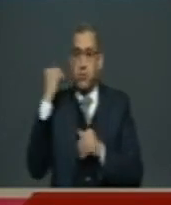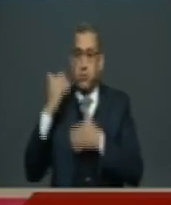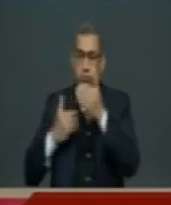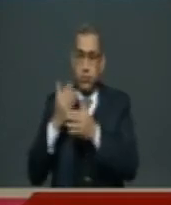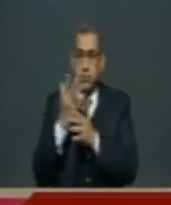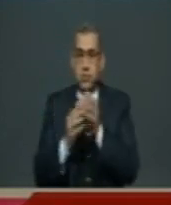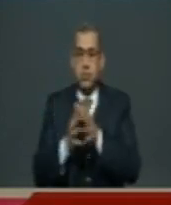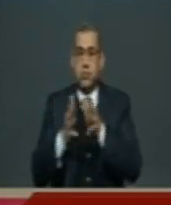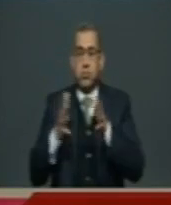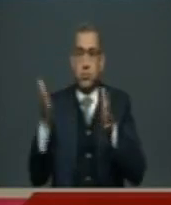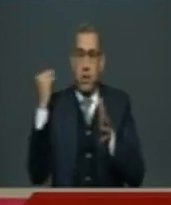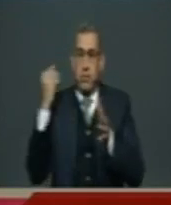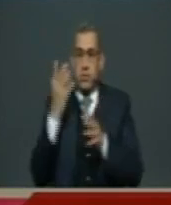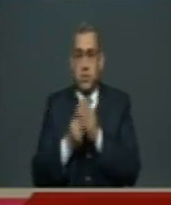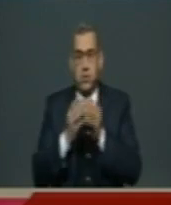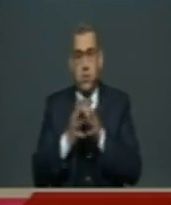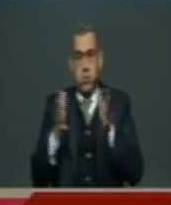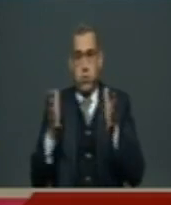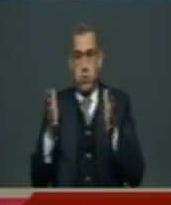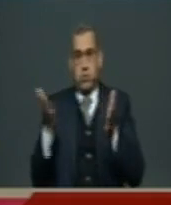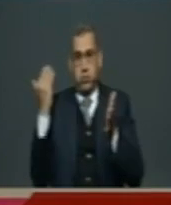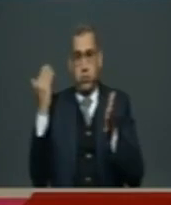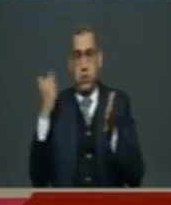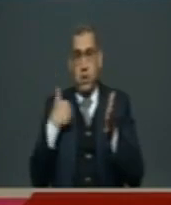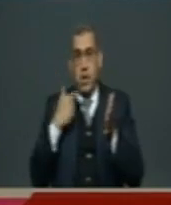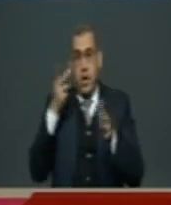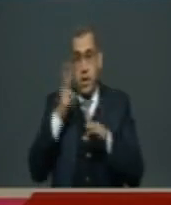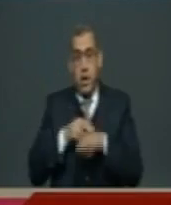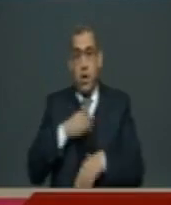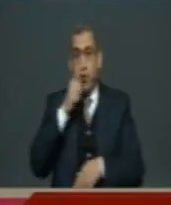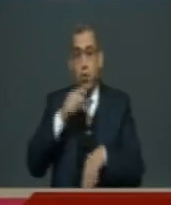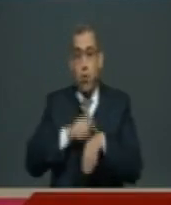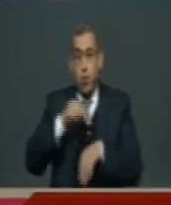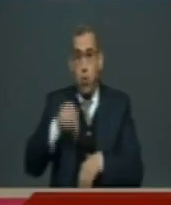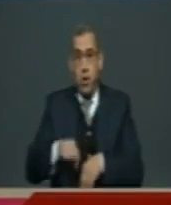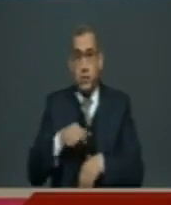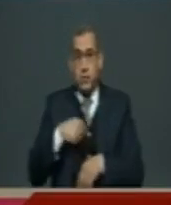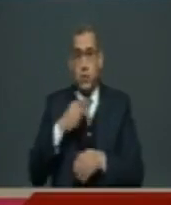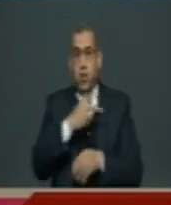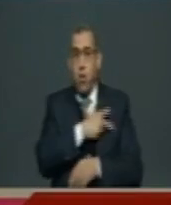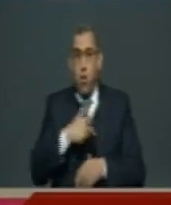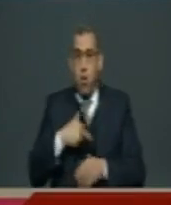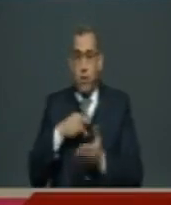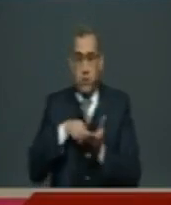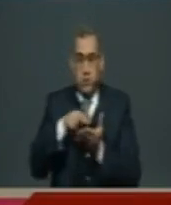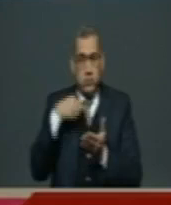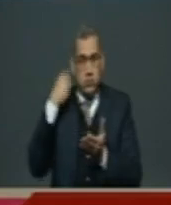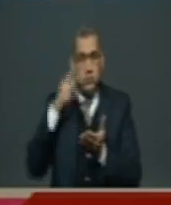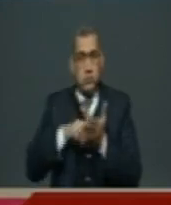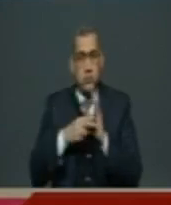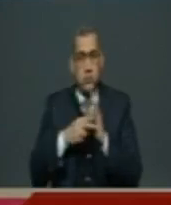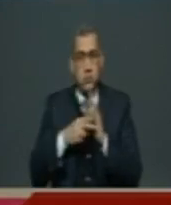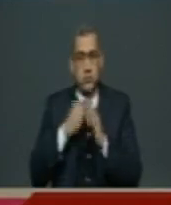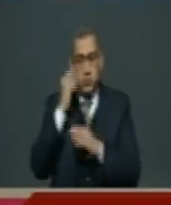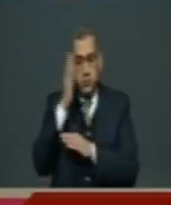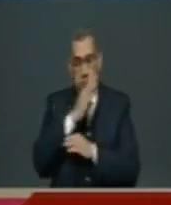جدا عدد السكان بتاعها، بس احنا كمان في الوقت ده الدولة ما قدرتش تعمل خطط